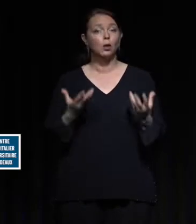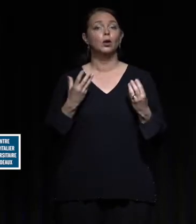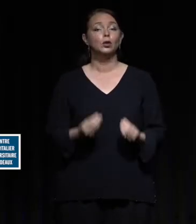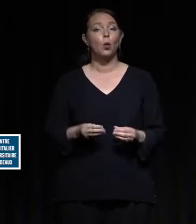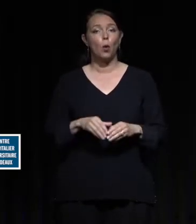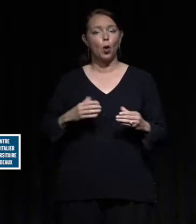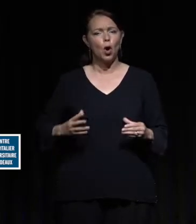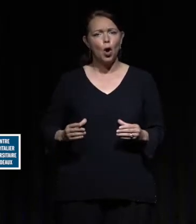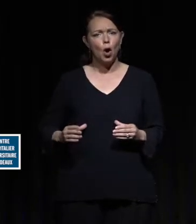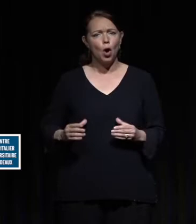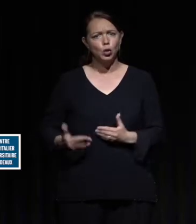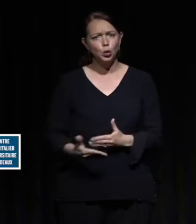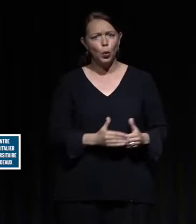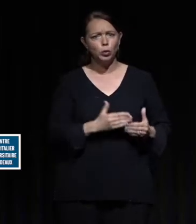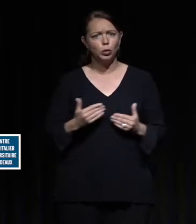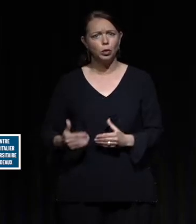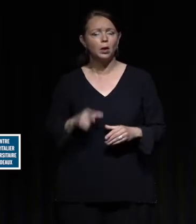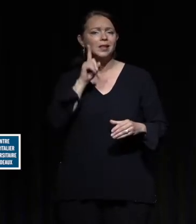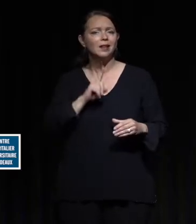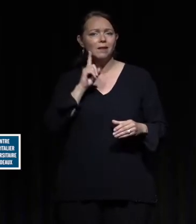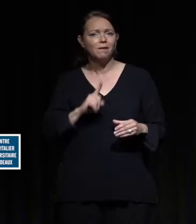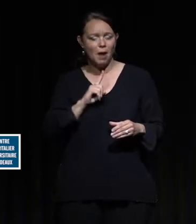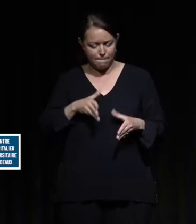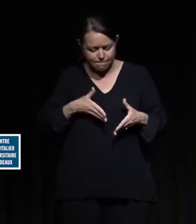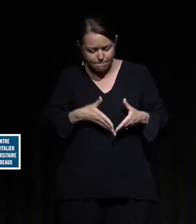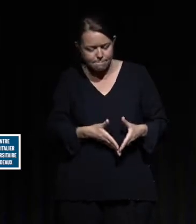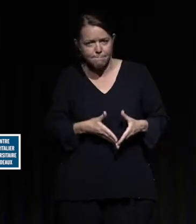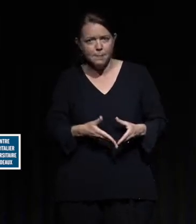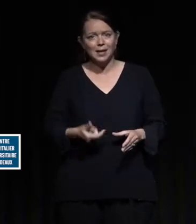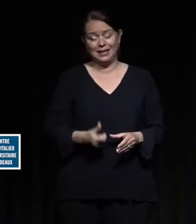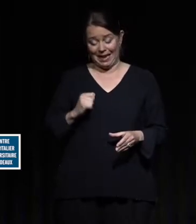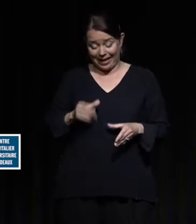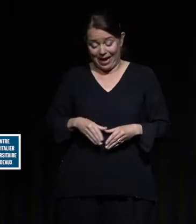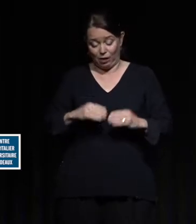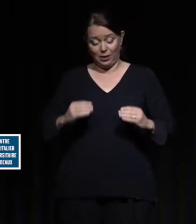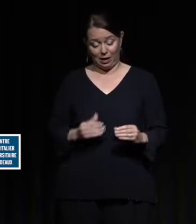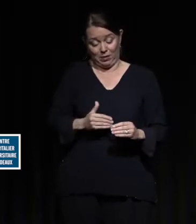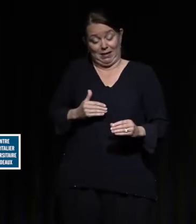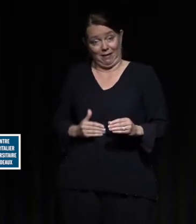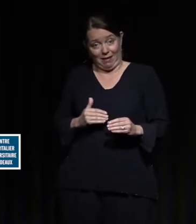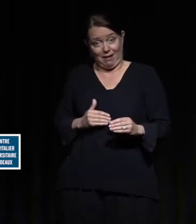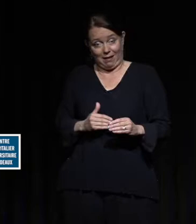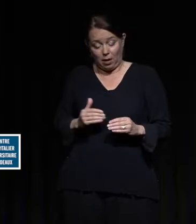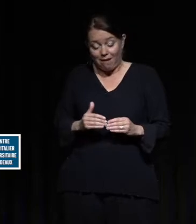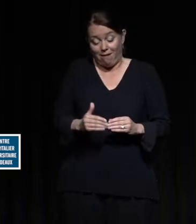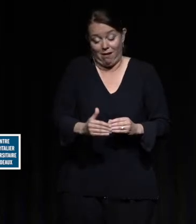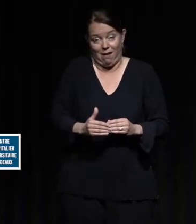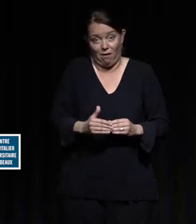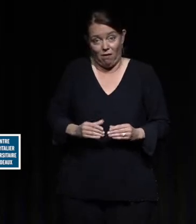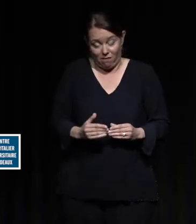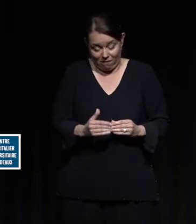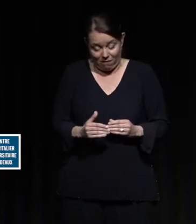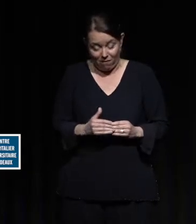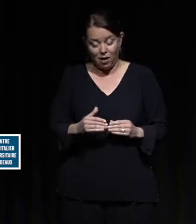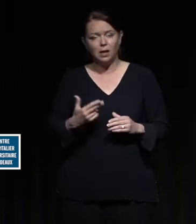déclive sont ce qu'on appelle les cul-de-sac chez la femme, un cul-de-sac derrière l'utérus et un cul-de-sac en avant de l'utérus. C'est le cul-de-sac dit